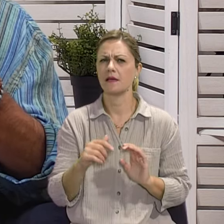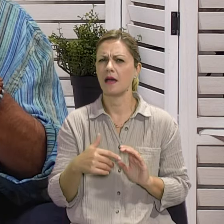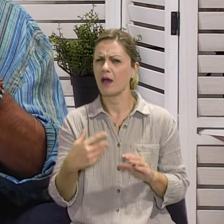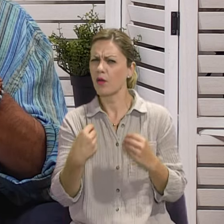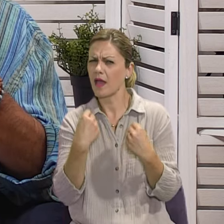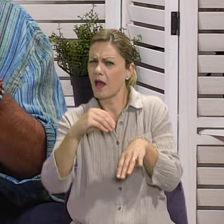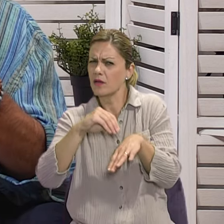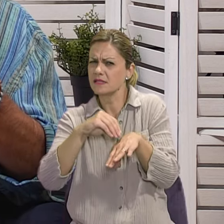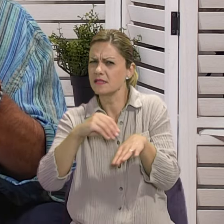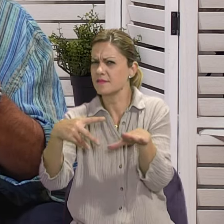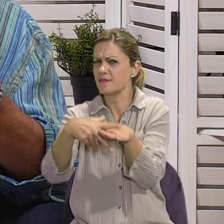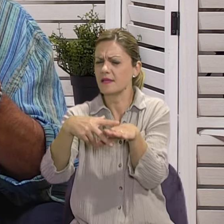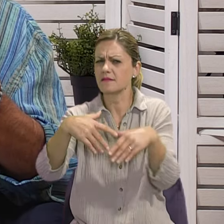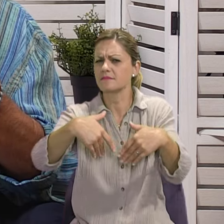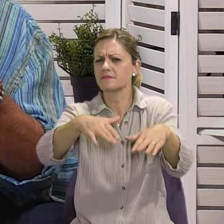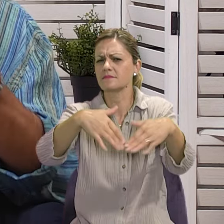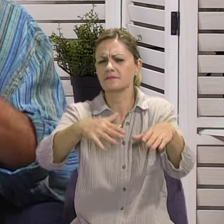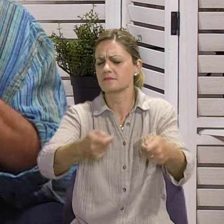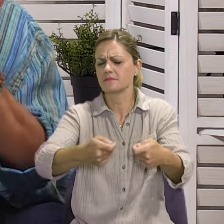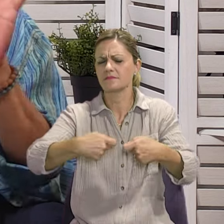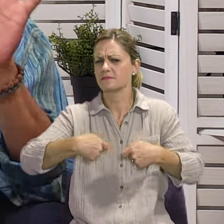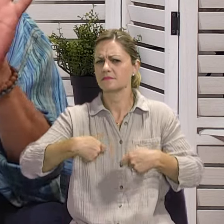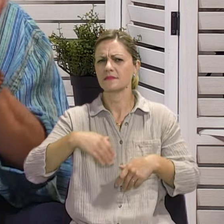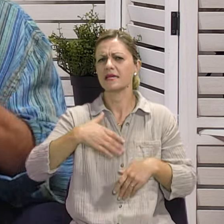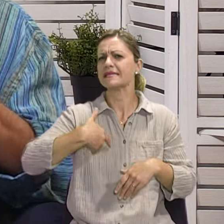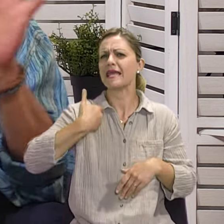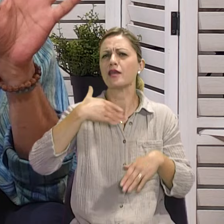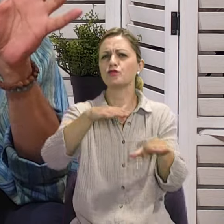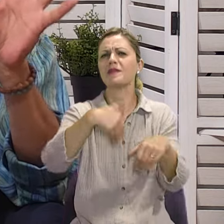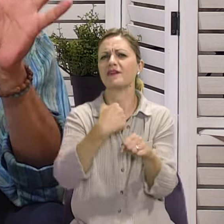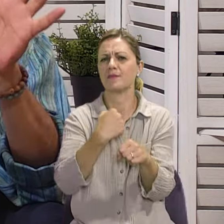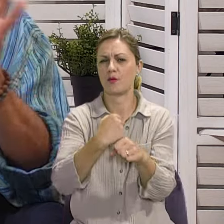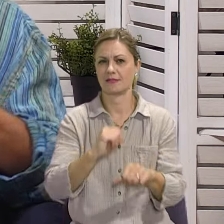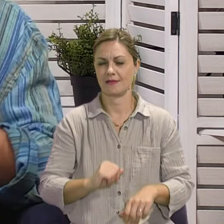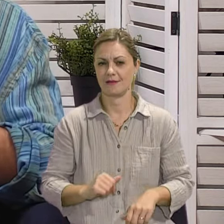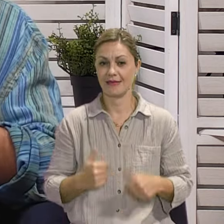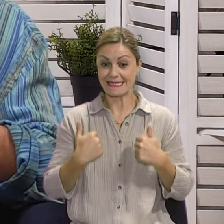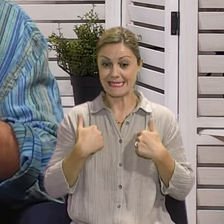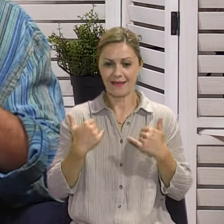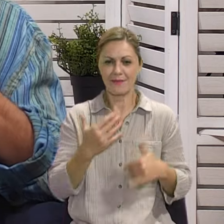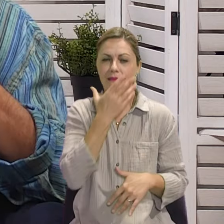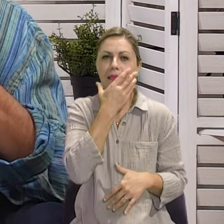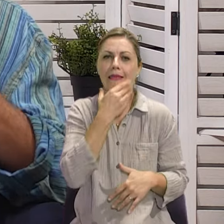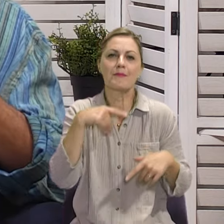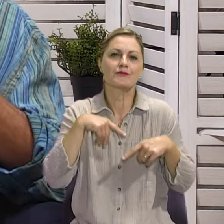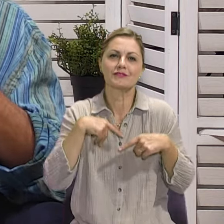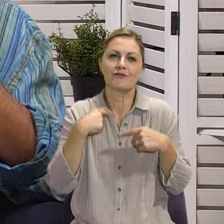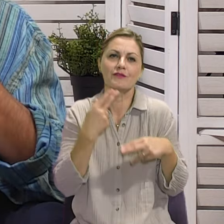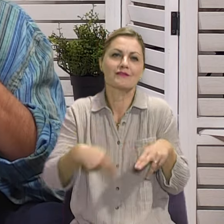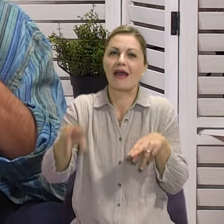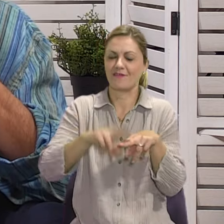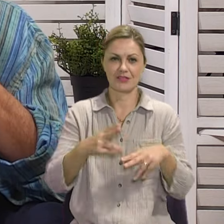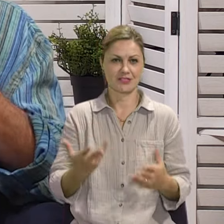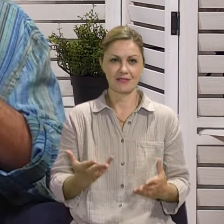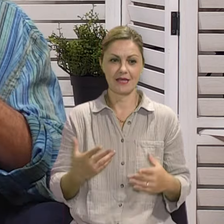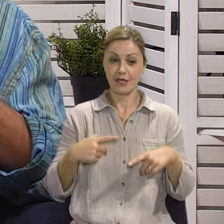sustava. I osjećate se sretno. Osjećam se super. Nikad mi nije bilo ljepše u životu, umjetnički,